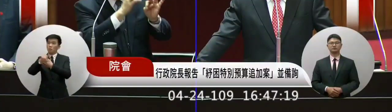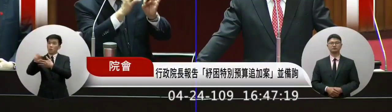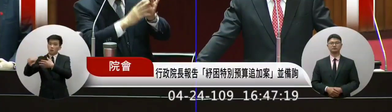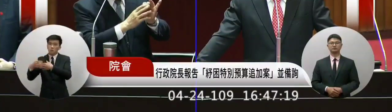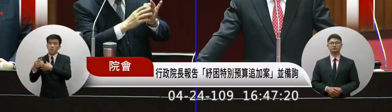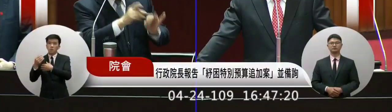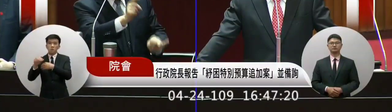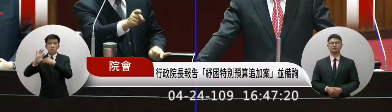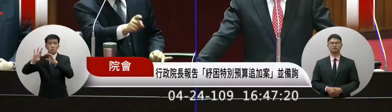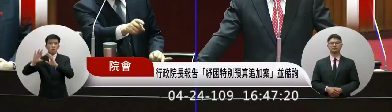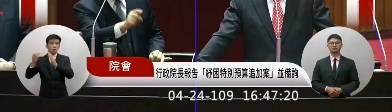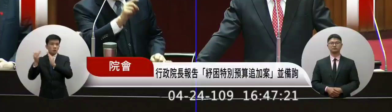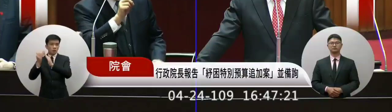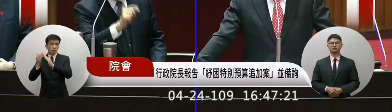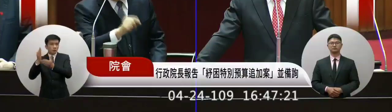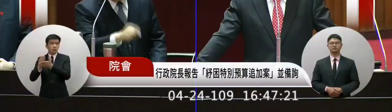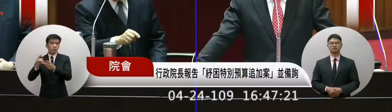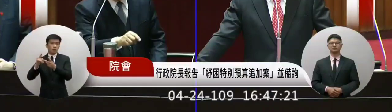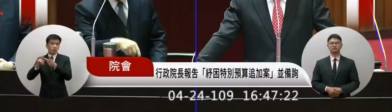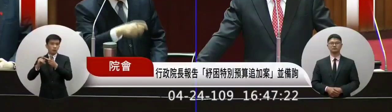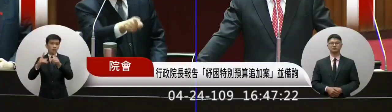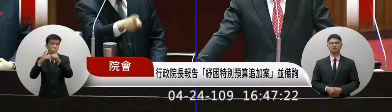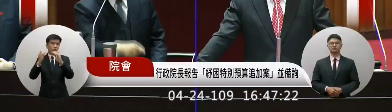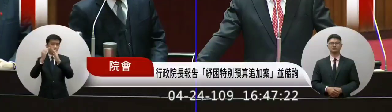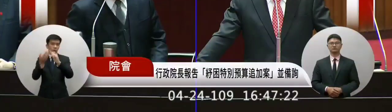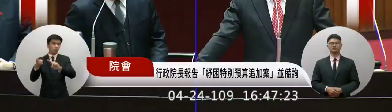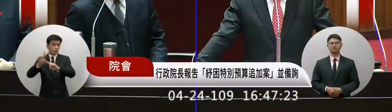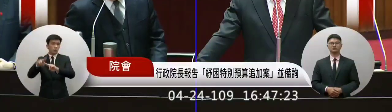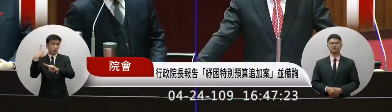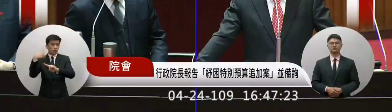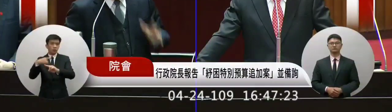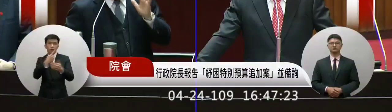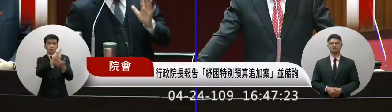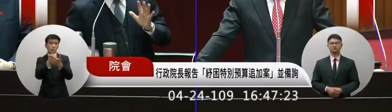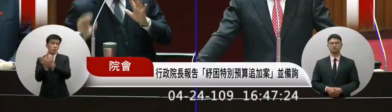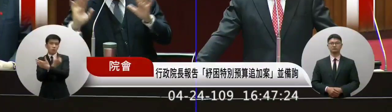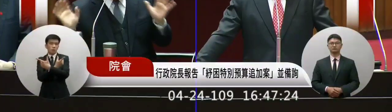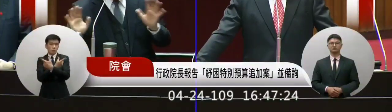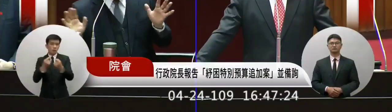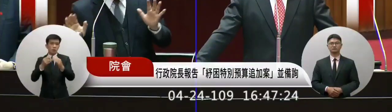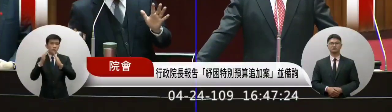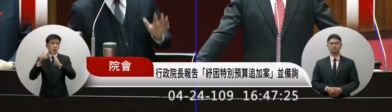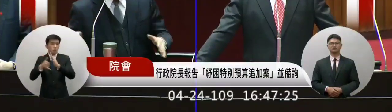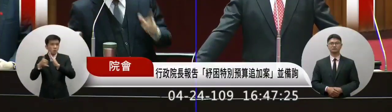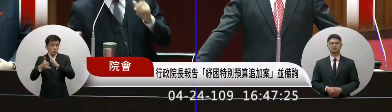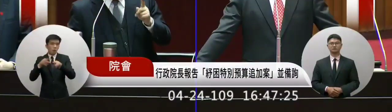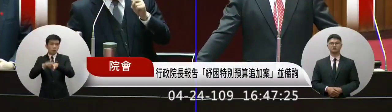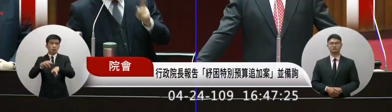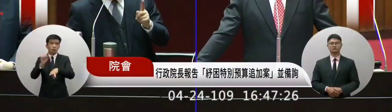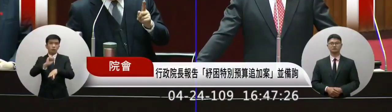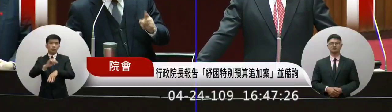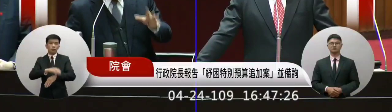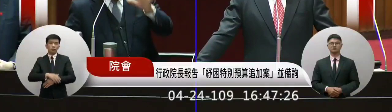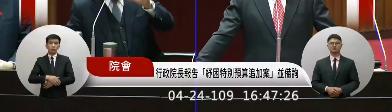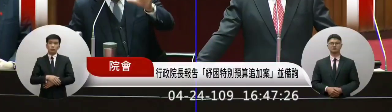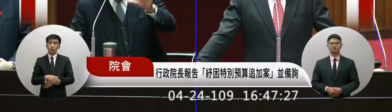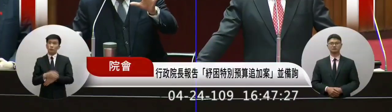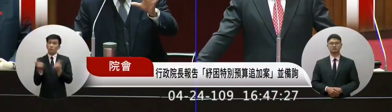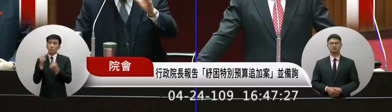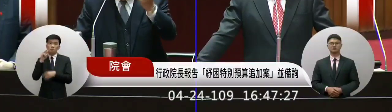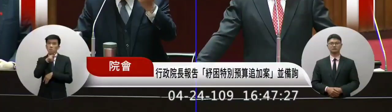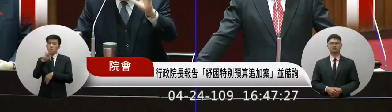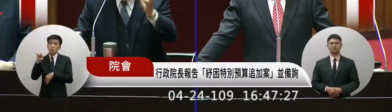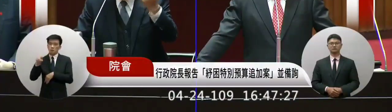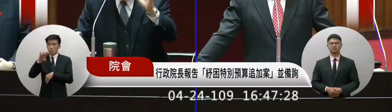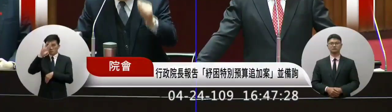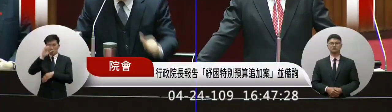封城，甚至已禁止人民离开家里，所以这一切都可看到疫